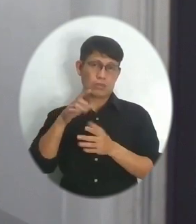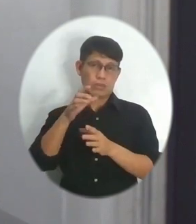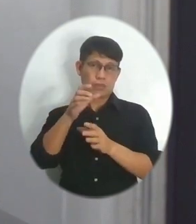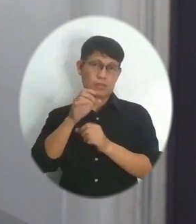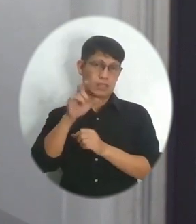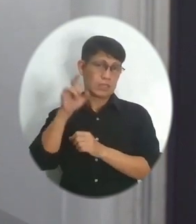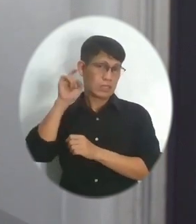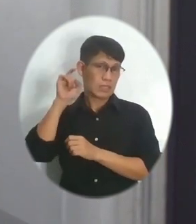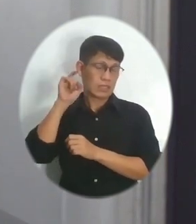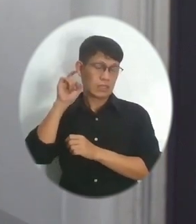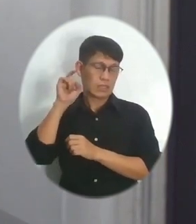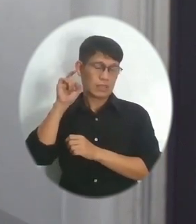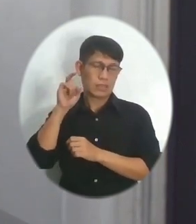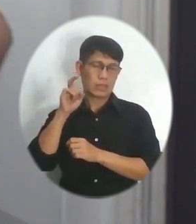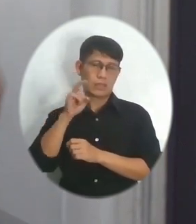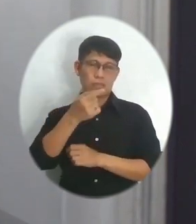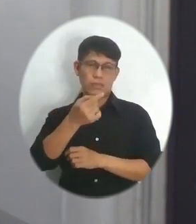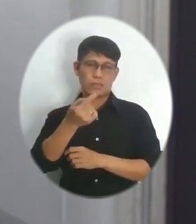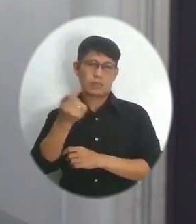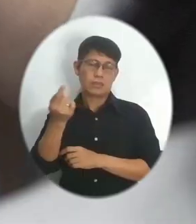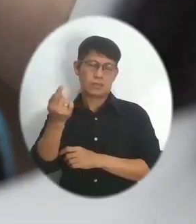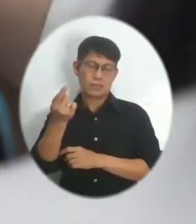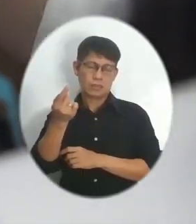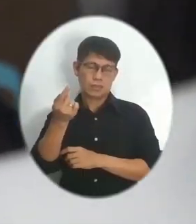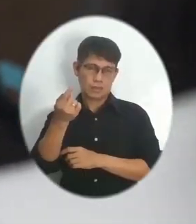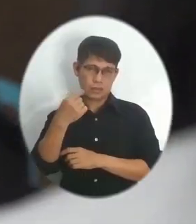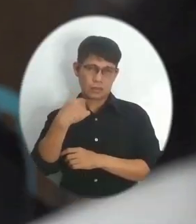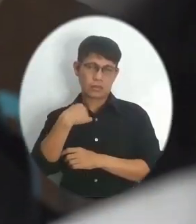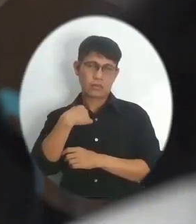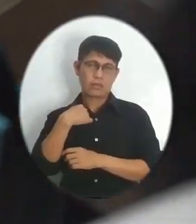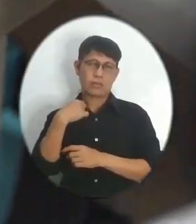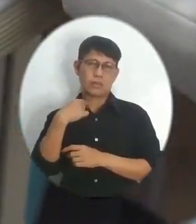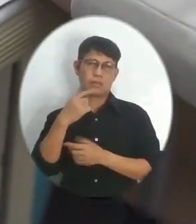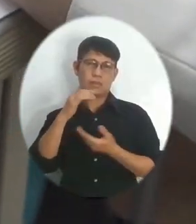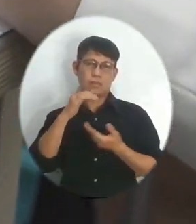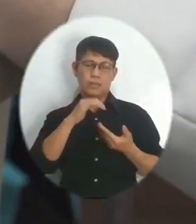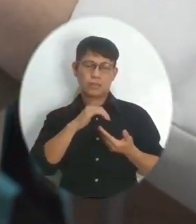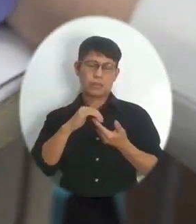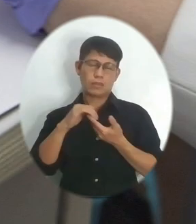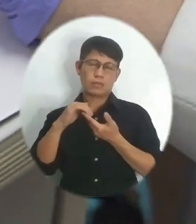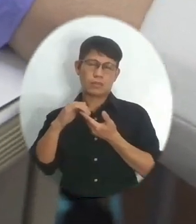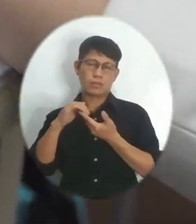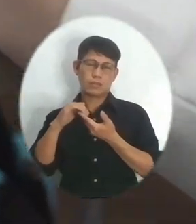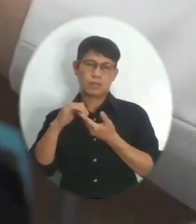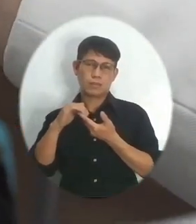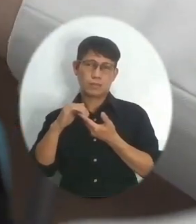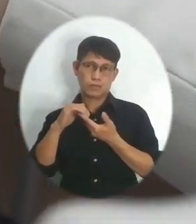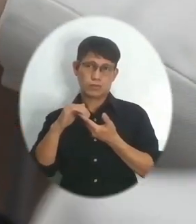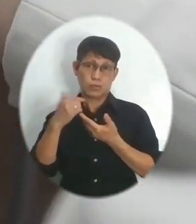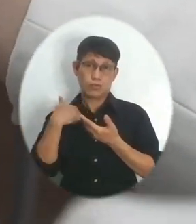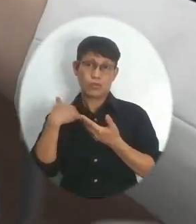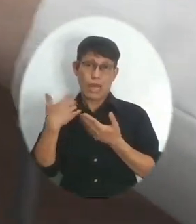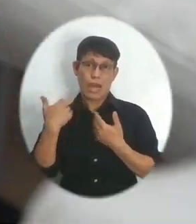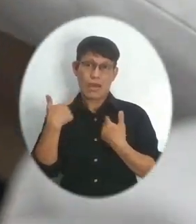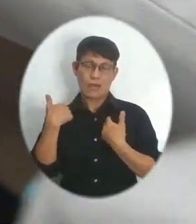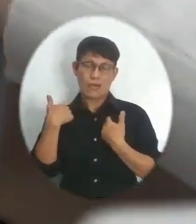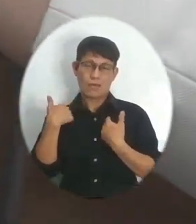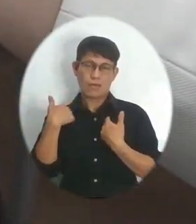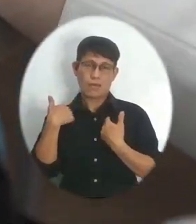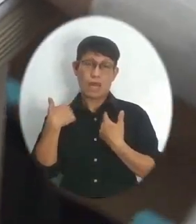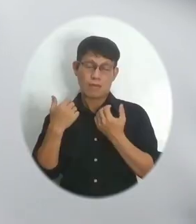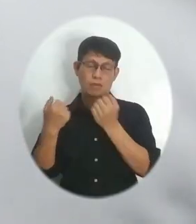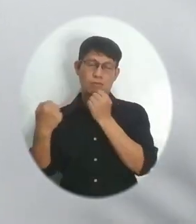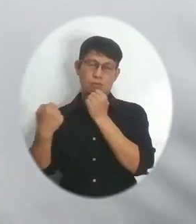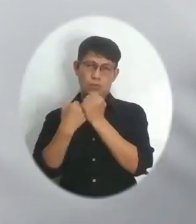po. Na sabi. Sabi po ng kapakumahal ko nakuha na daw po